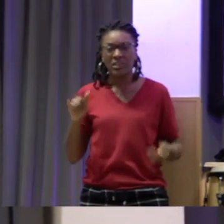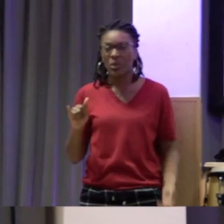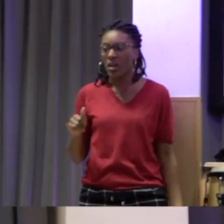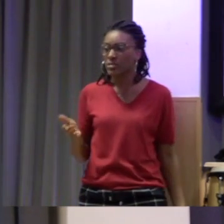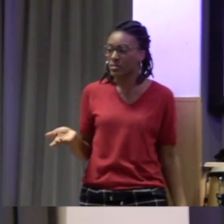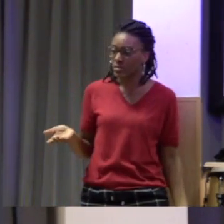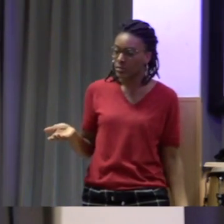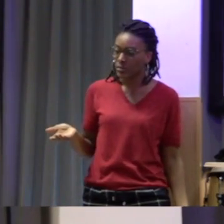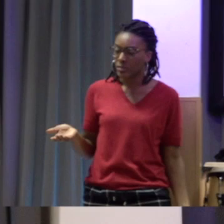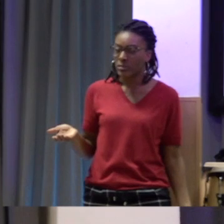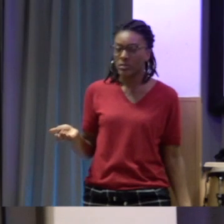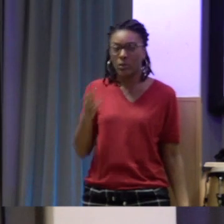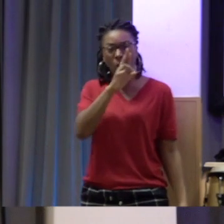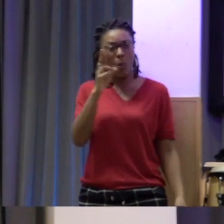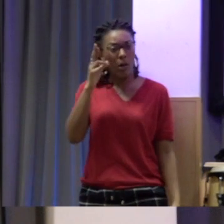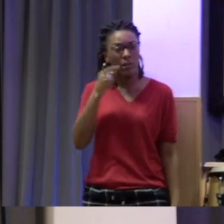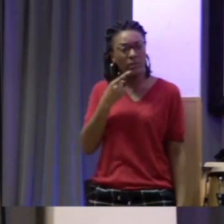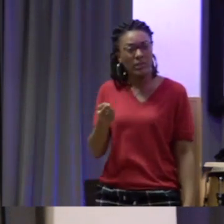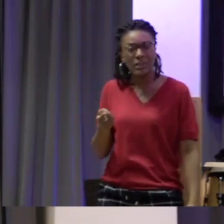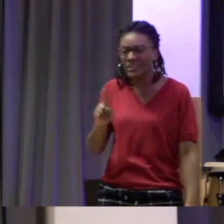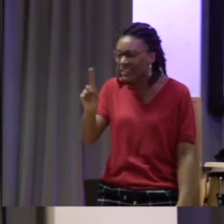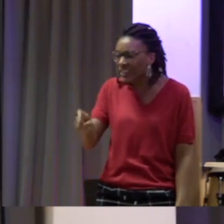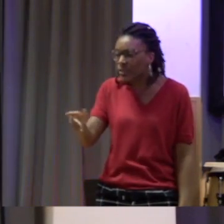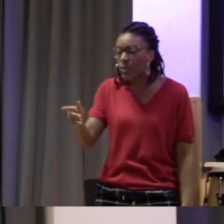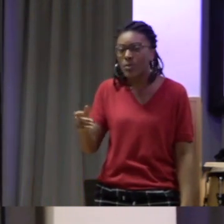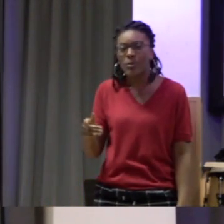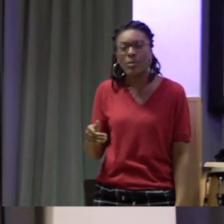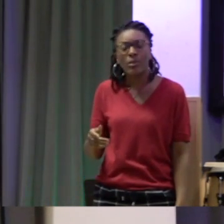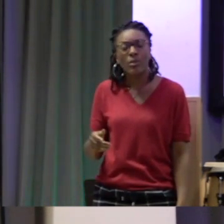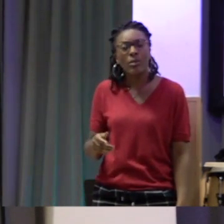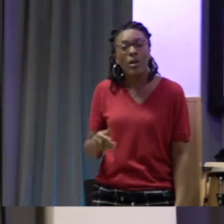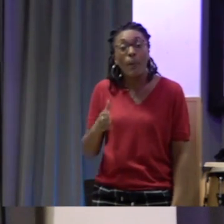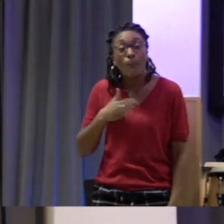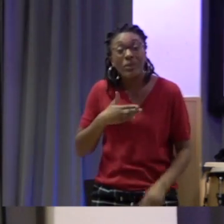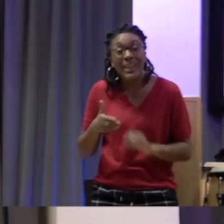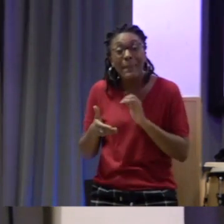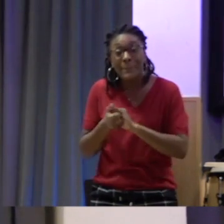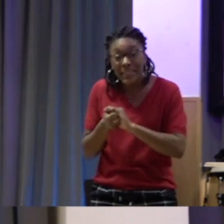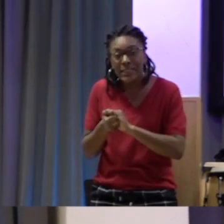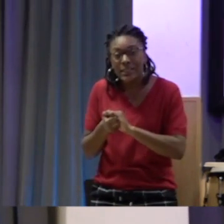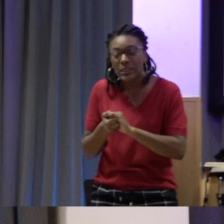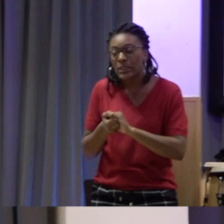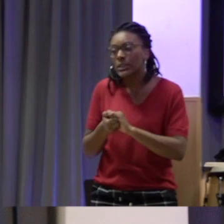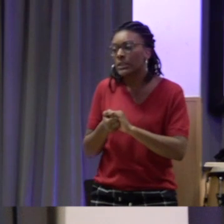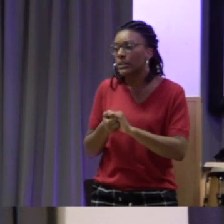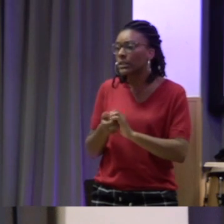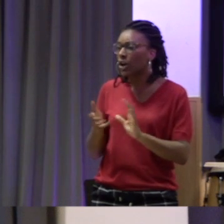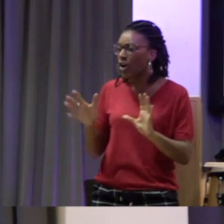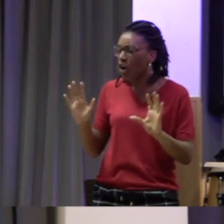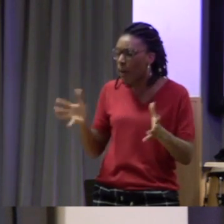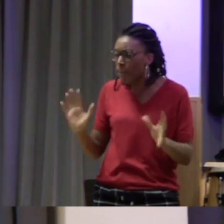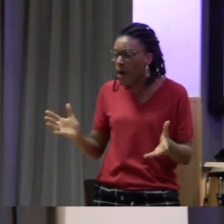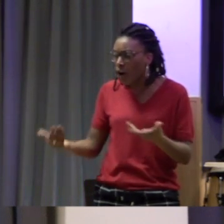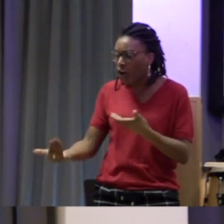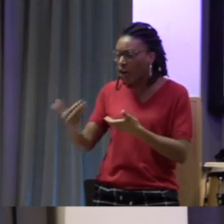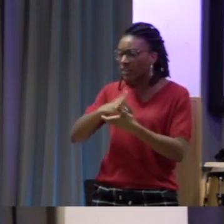convenablement. Alors le roi lui pose la question. « Mon ami, comment